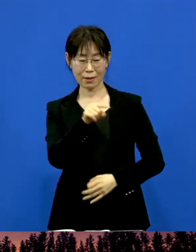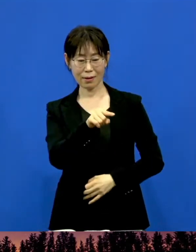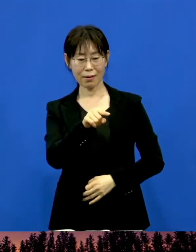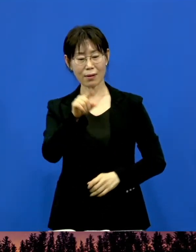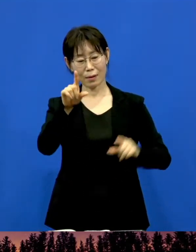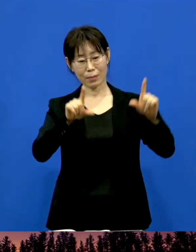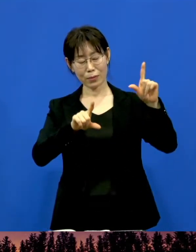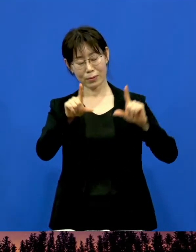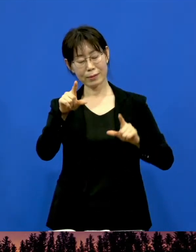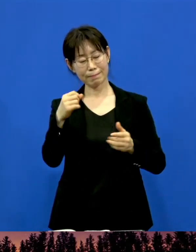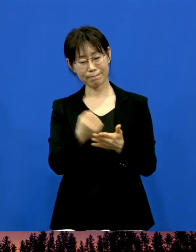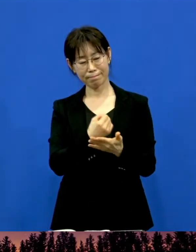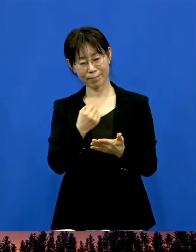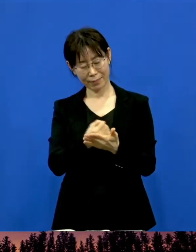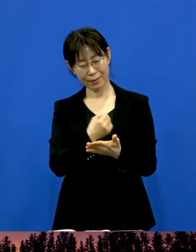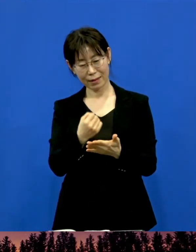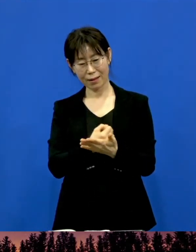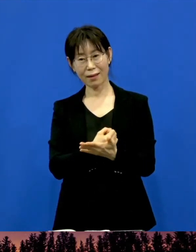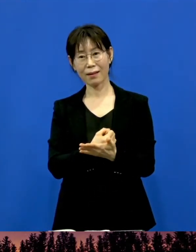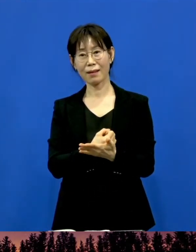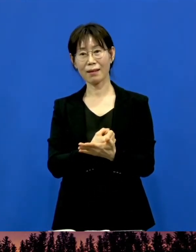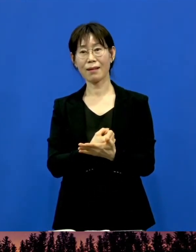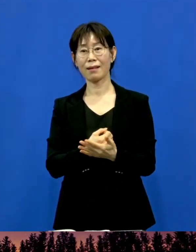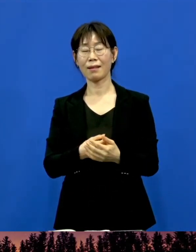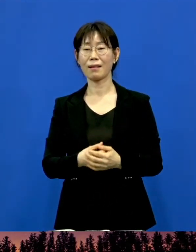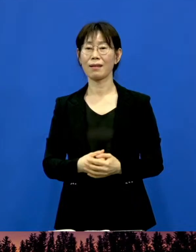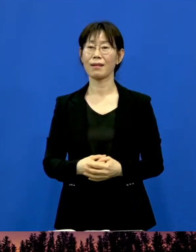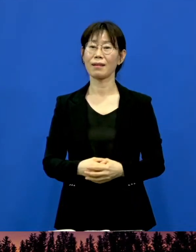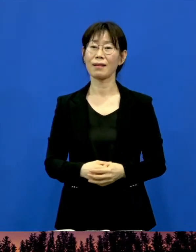인생을 다 쏟아붓는다는 게 얼마나 안타까운 일이에요.